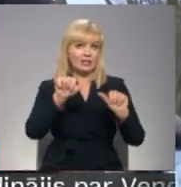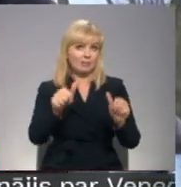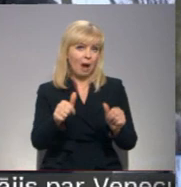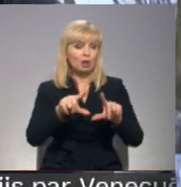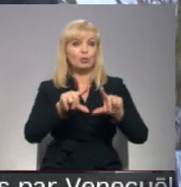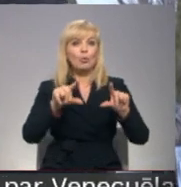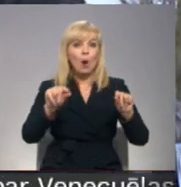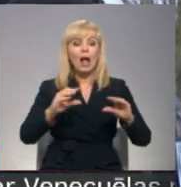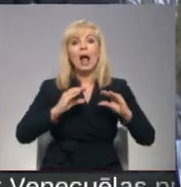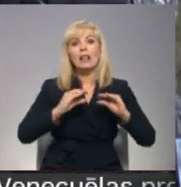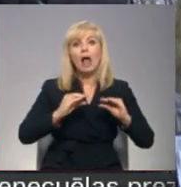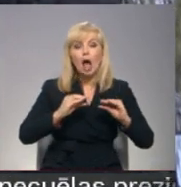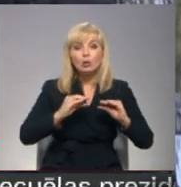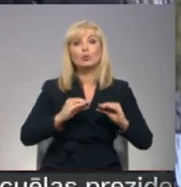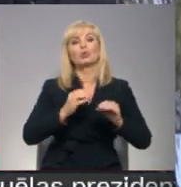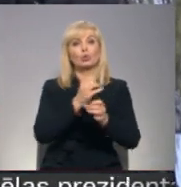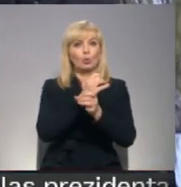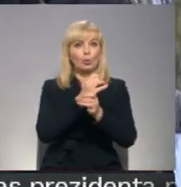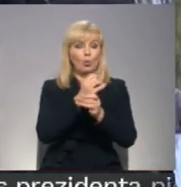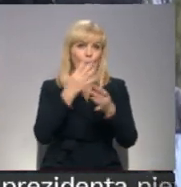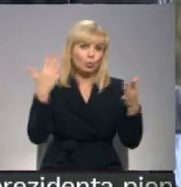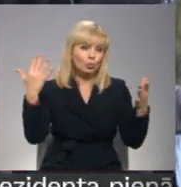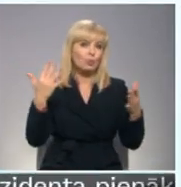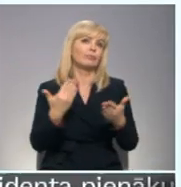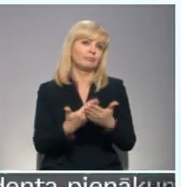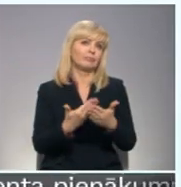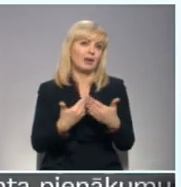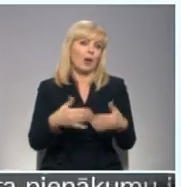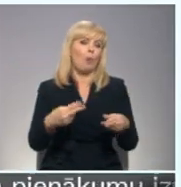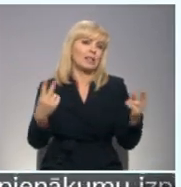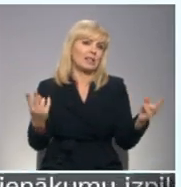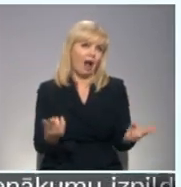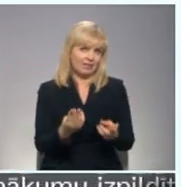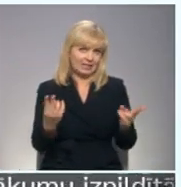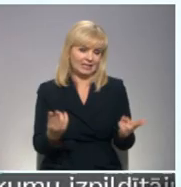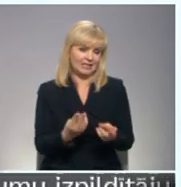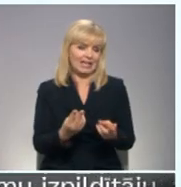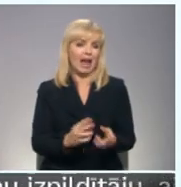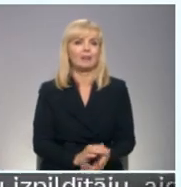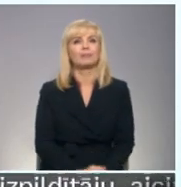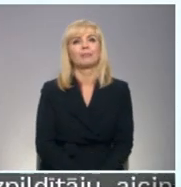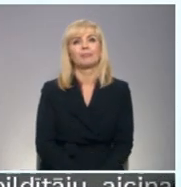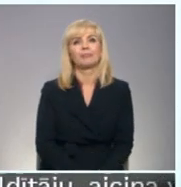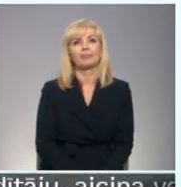skolu ledus skulptūru festivāla tradīcijai. Sandra Leitāne, Andrs Pāns, Zemgales reģionālā televīzija.